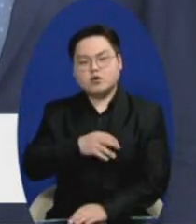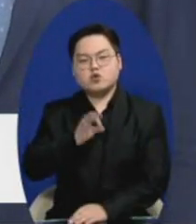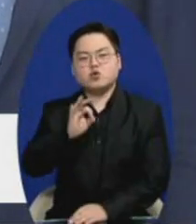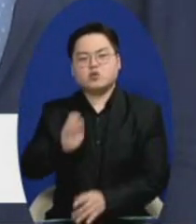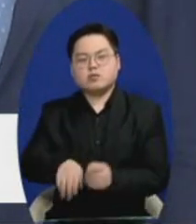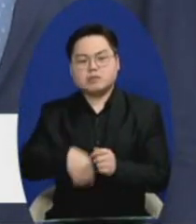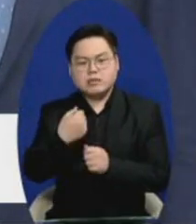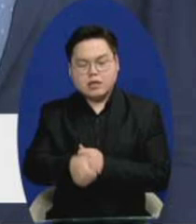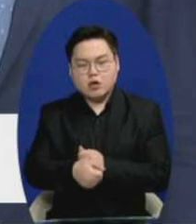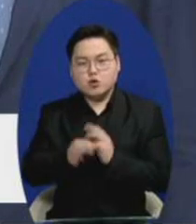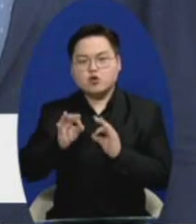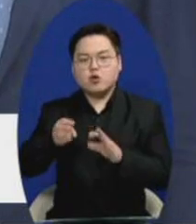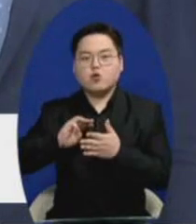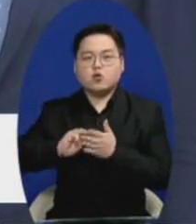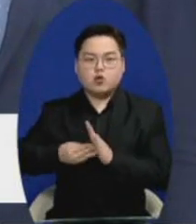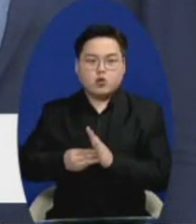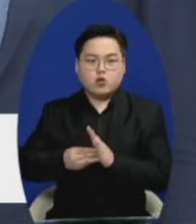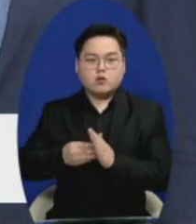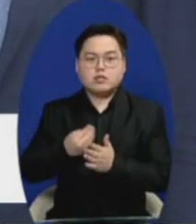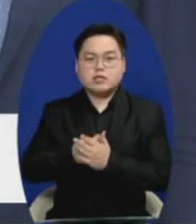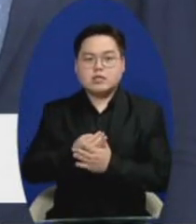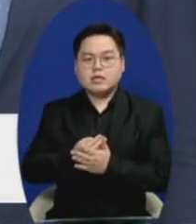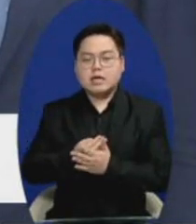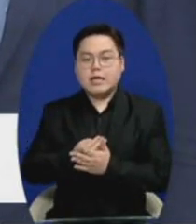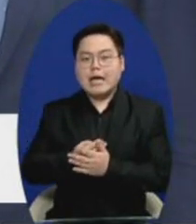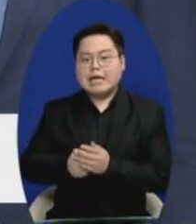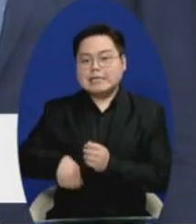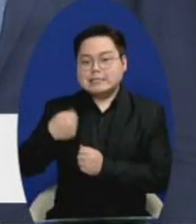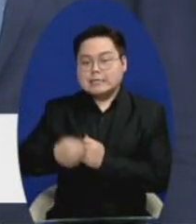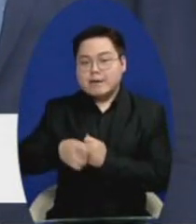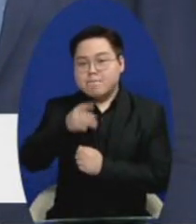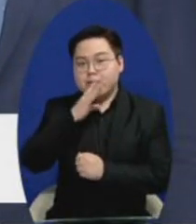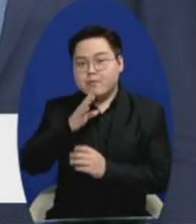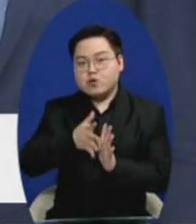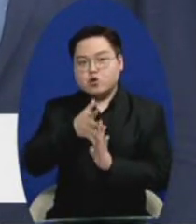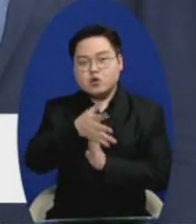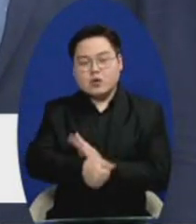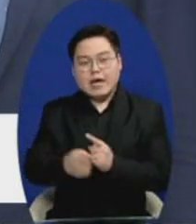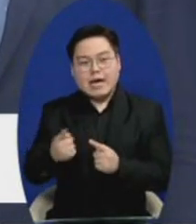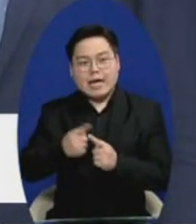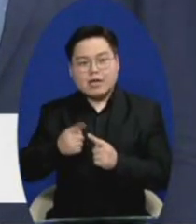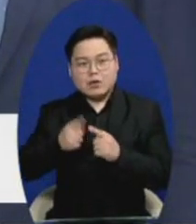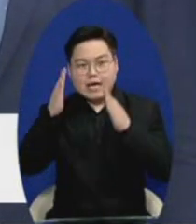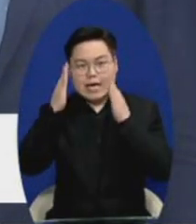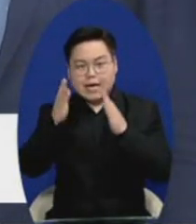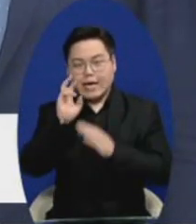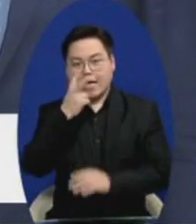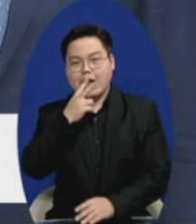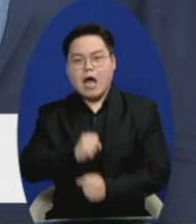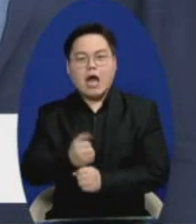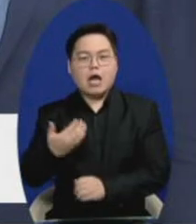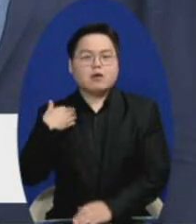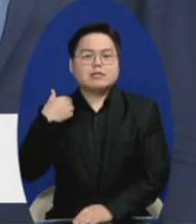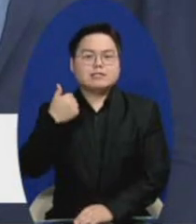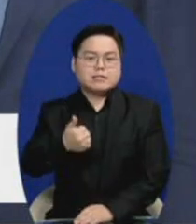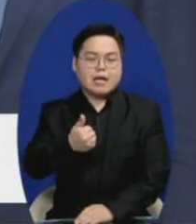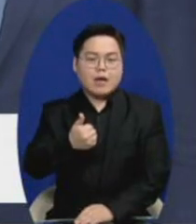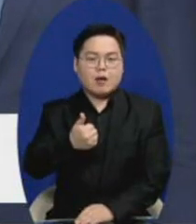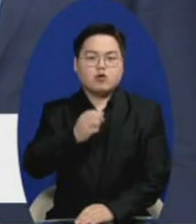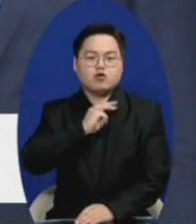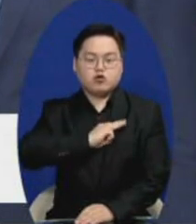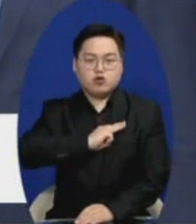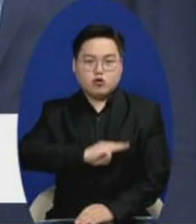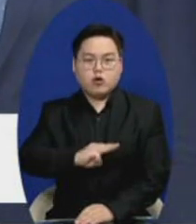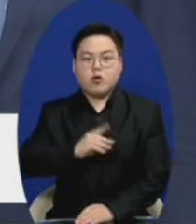зарцуулалт, зөв төлөвлөлт, за ялангуяа зарцуулж байгаа төсөвтөө хатуу хяналт хариуцлагын тогтолцоотой байх төр